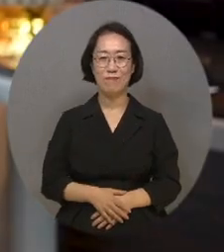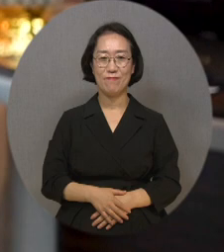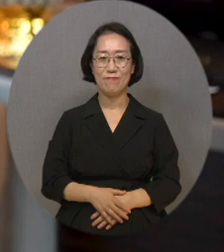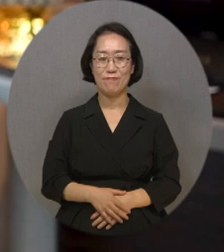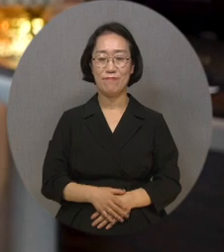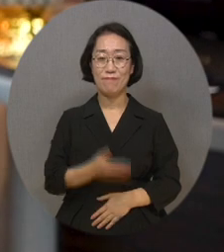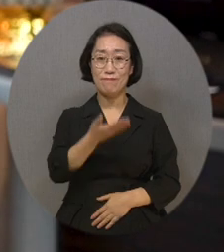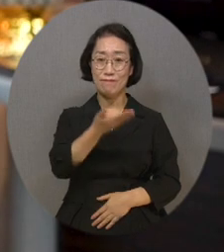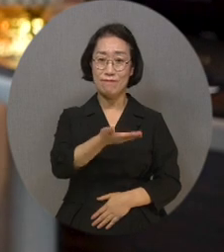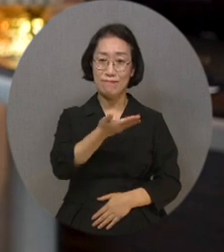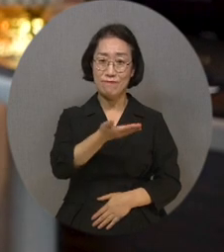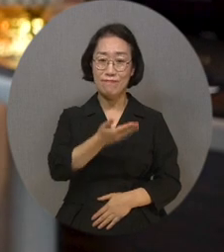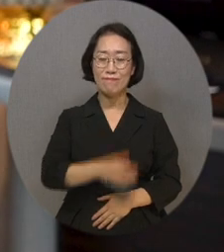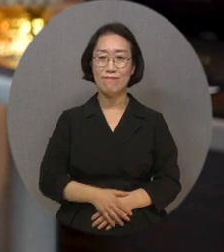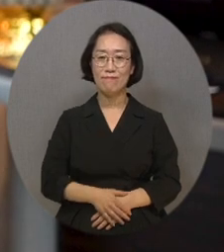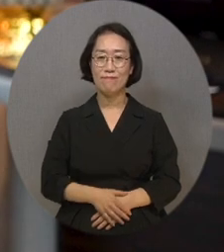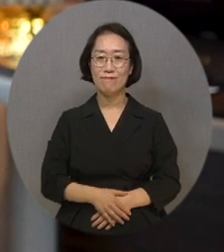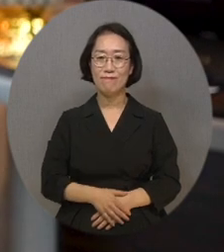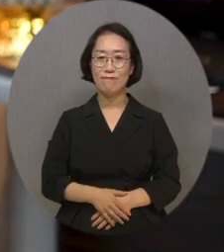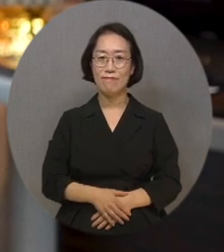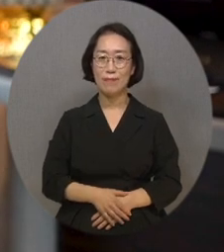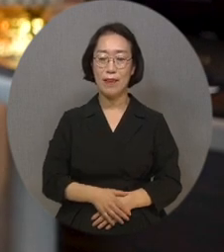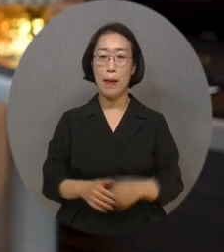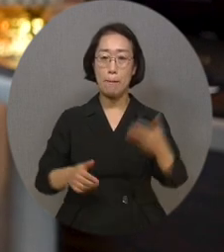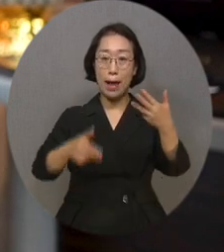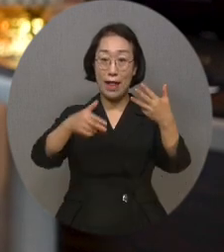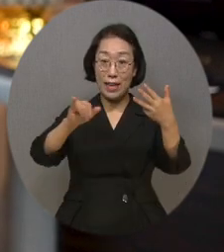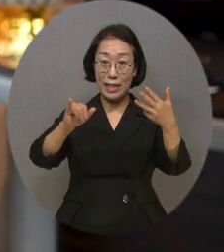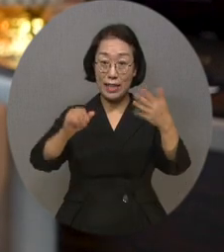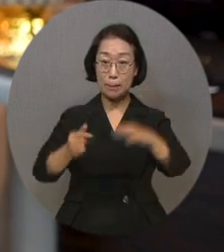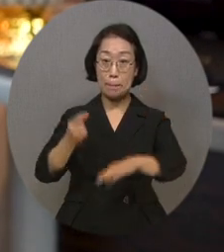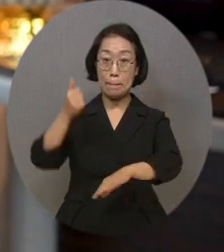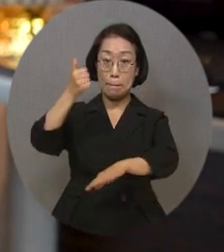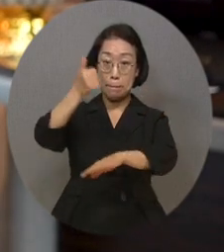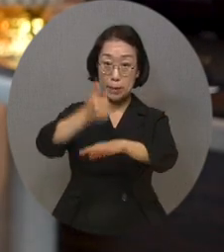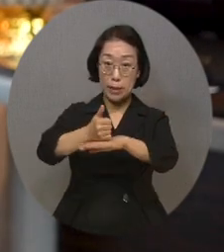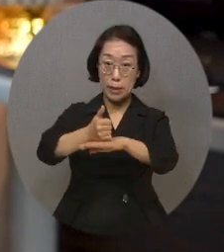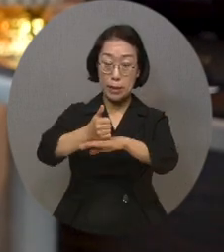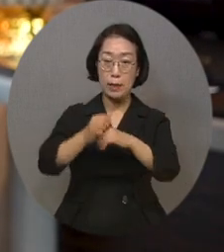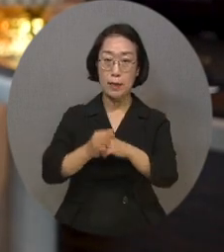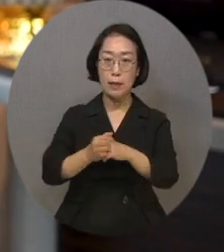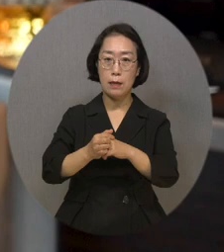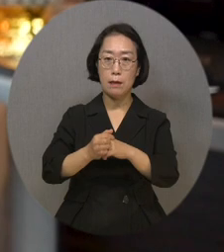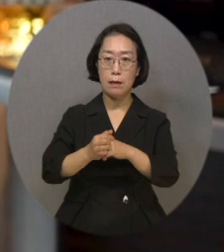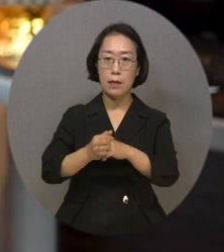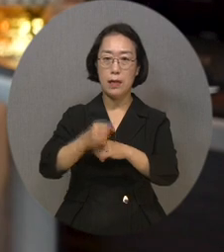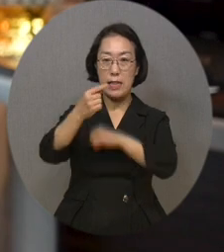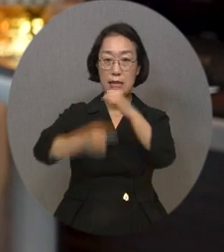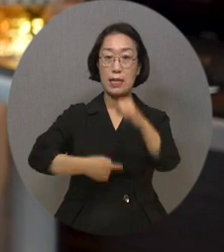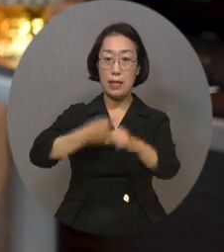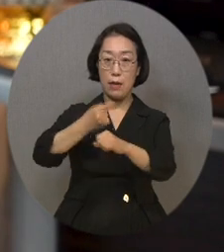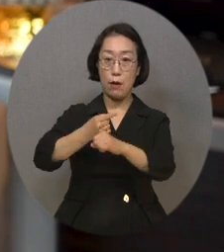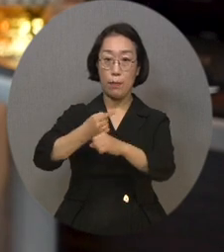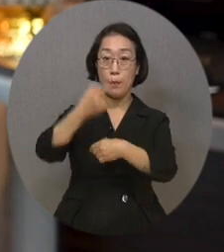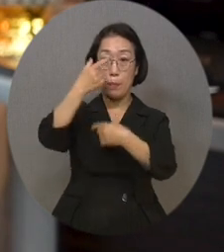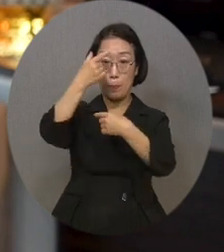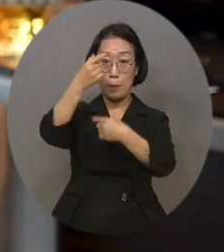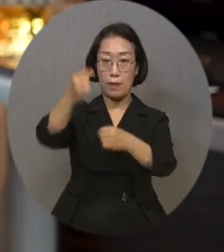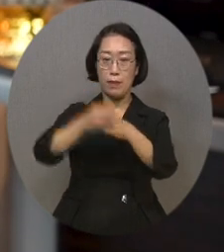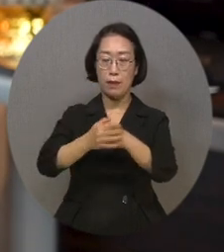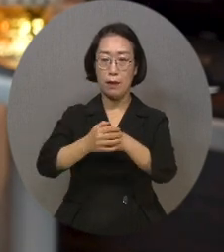이제 군수님께서 그 민선 8기로 취임하신 지 이제 1년이 되었습니다. 뭐 그동안 많은 일이 있었을